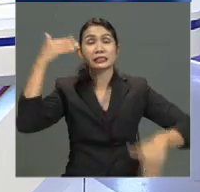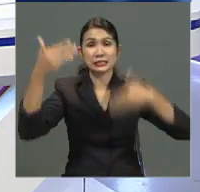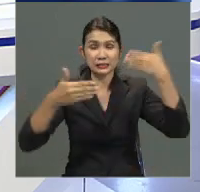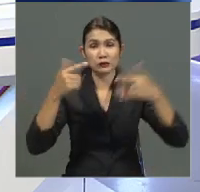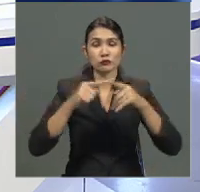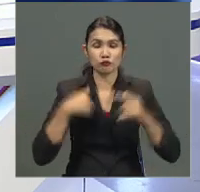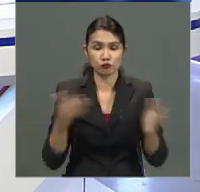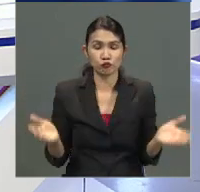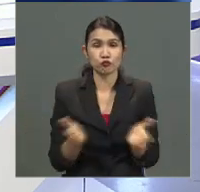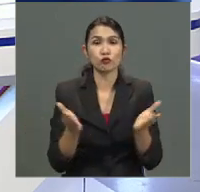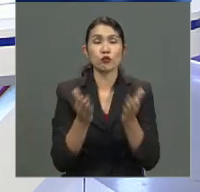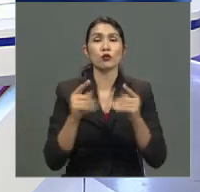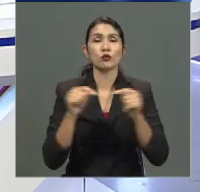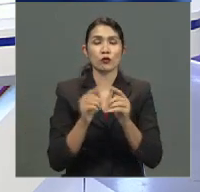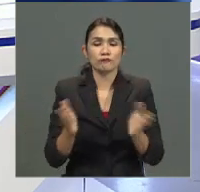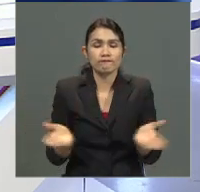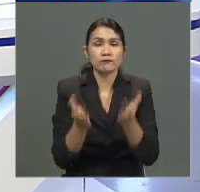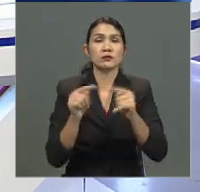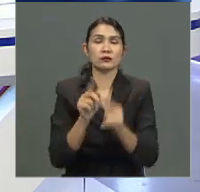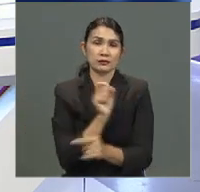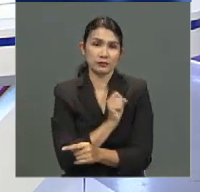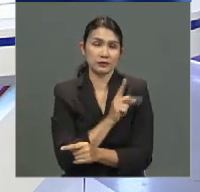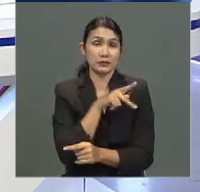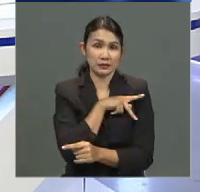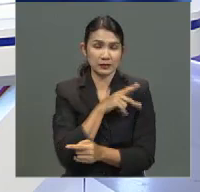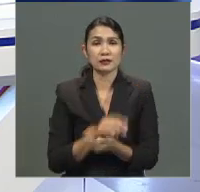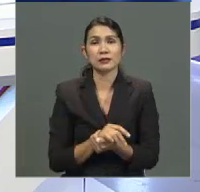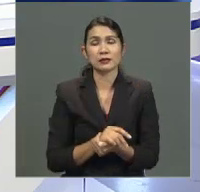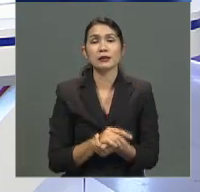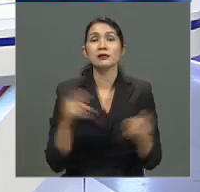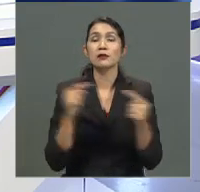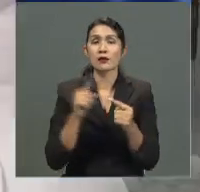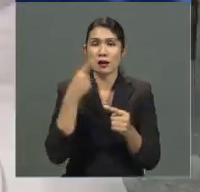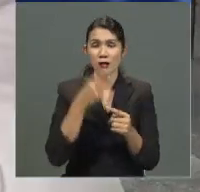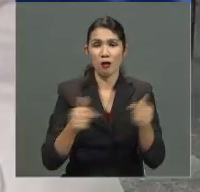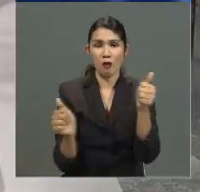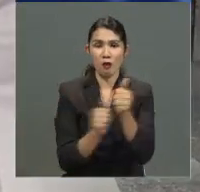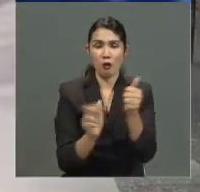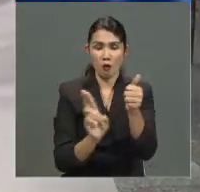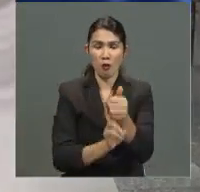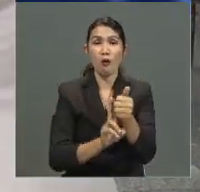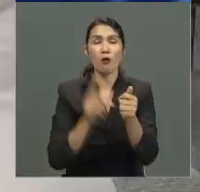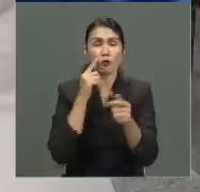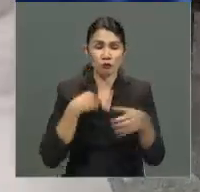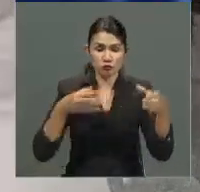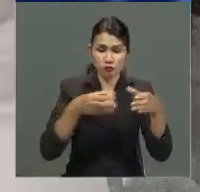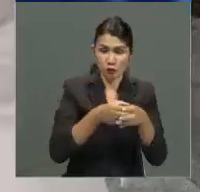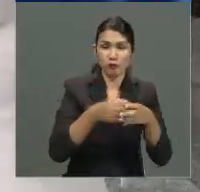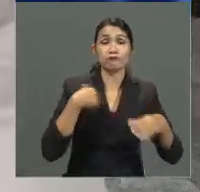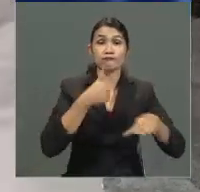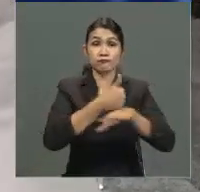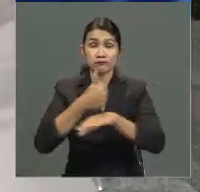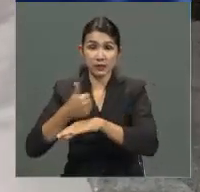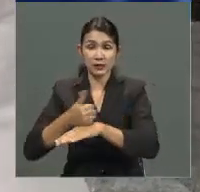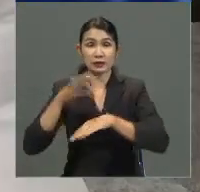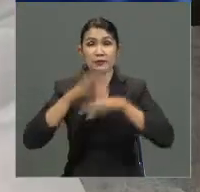ะเพื่อส่งเสริมทำนุบำรุงพระพุทธศาสนาค่ะวันนี้นะคะนางพิชยาเมืองนาวรองอธิบดีกรมประชาสัมพันธ์พร้อมด้วยผู้บริห